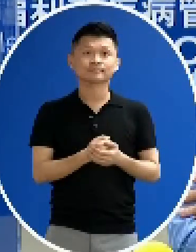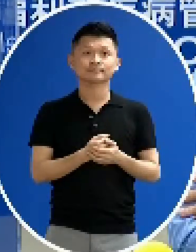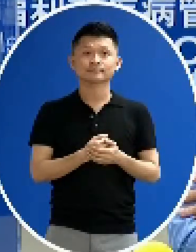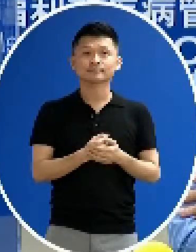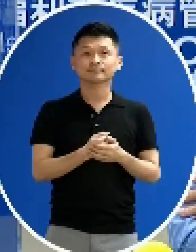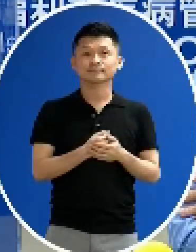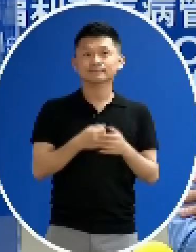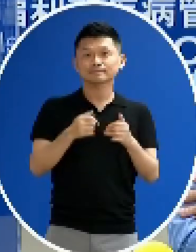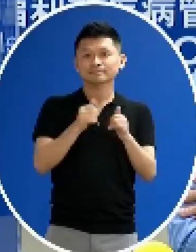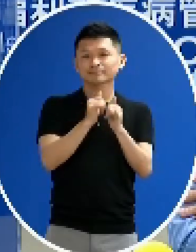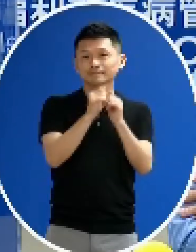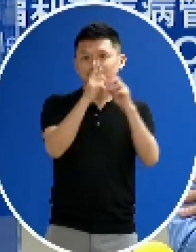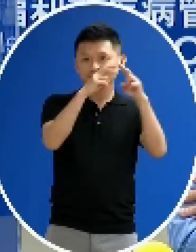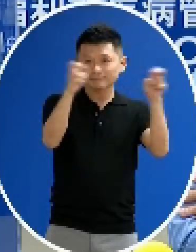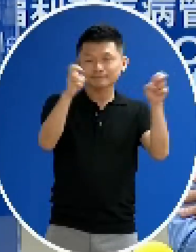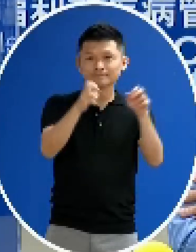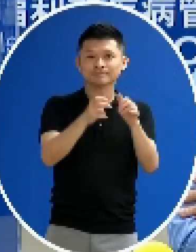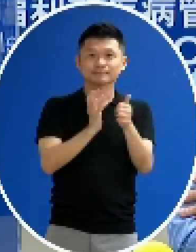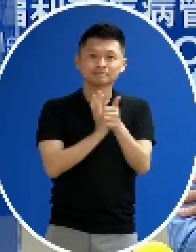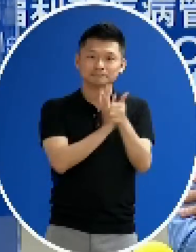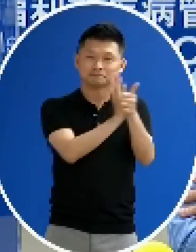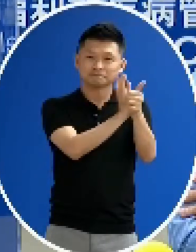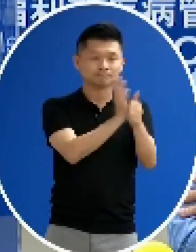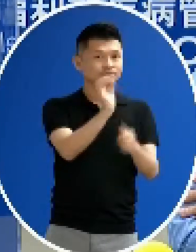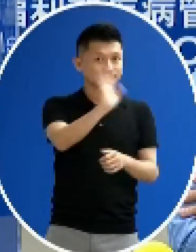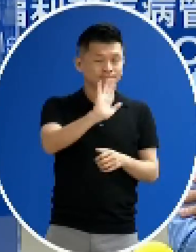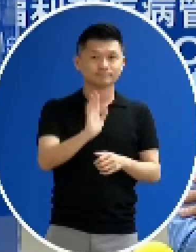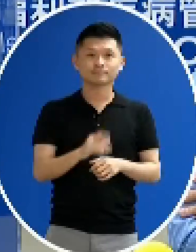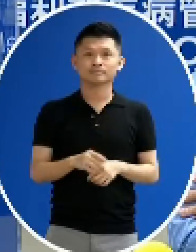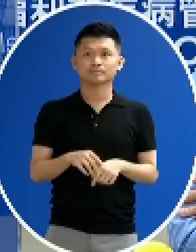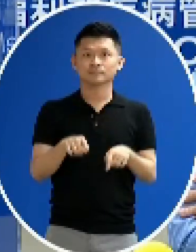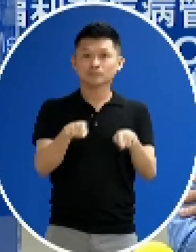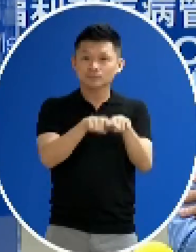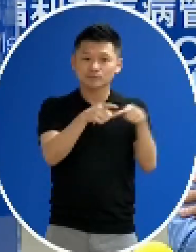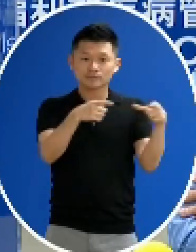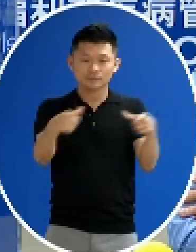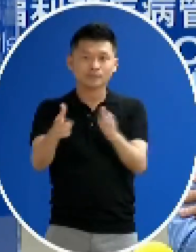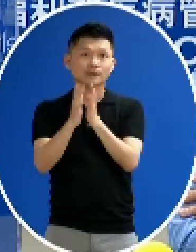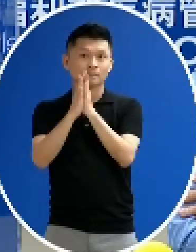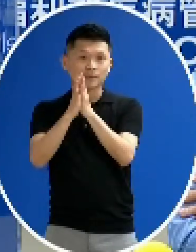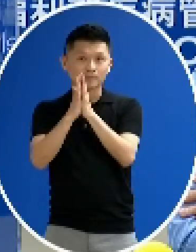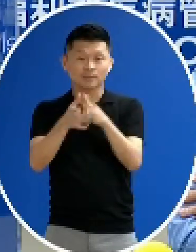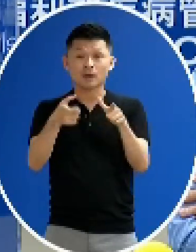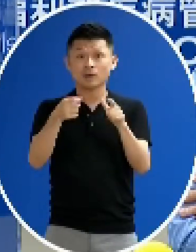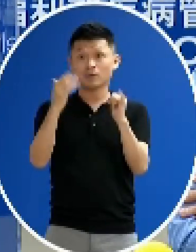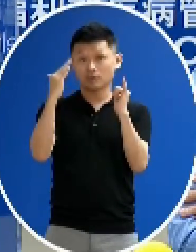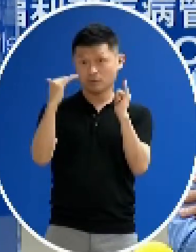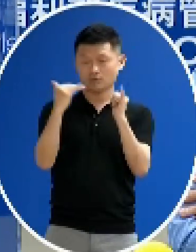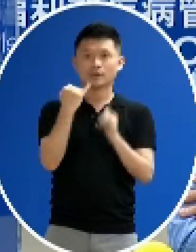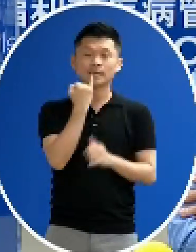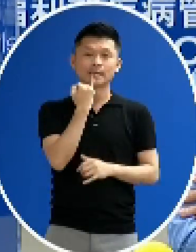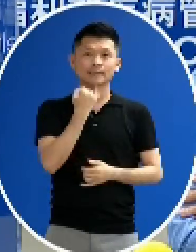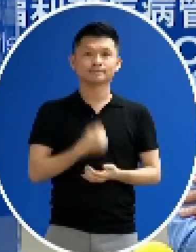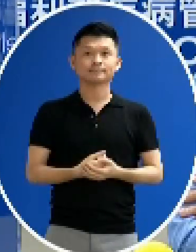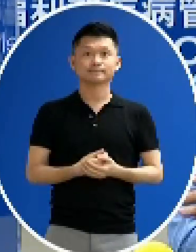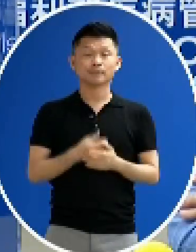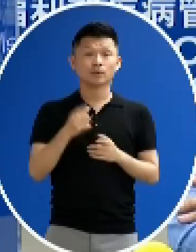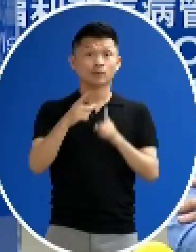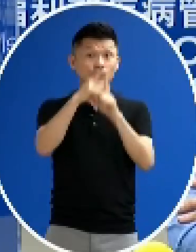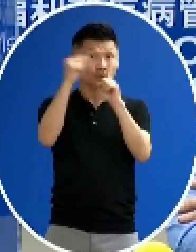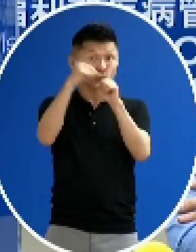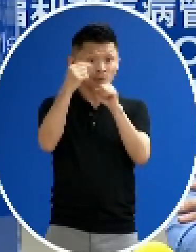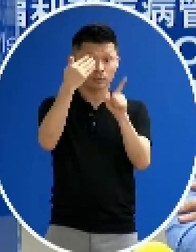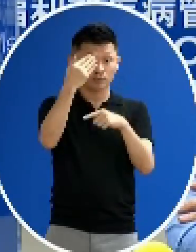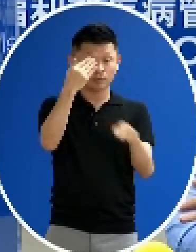教绕境进香不开放，普渡公祭可开放。那旅行业者以前是9人以下的旅